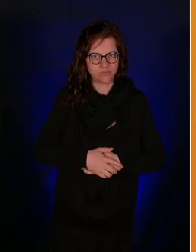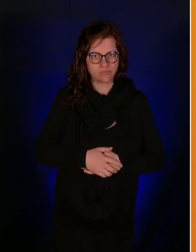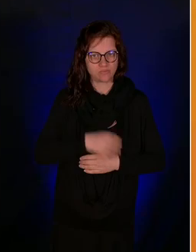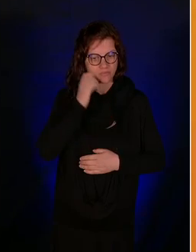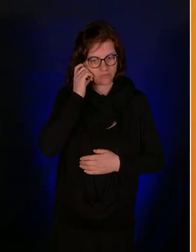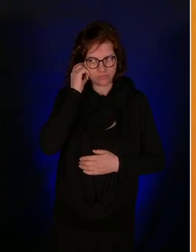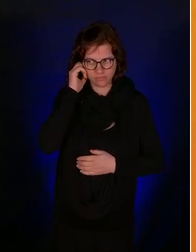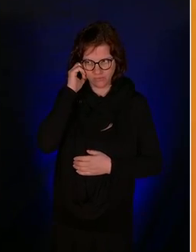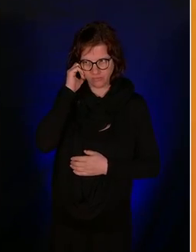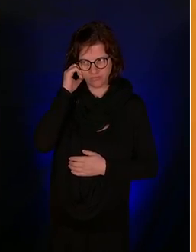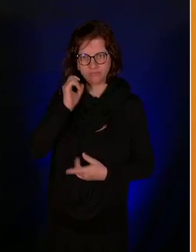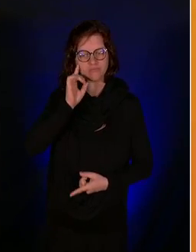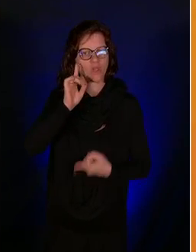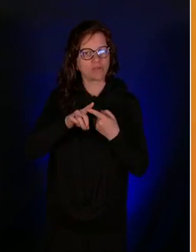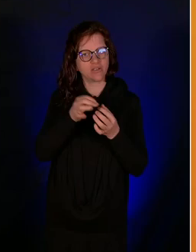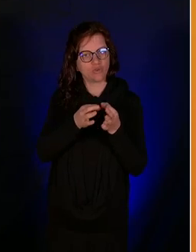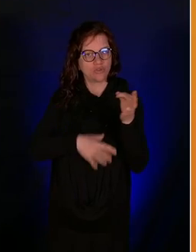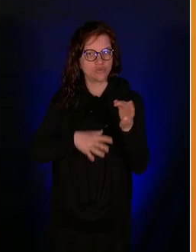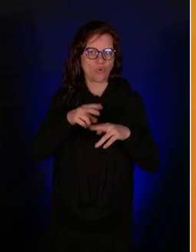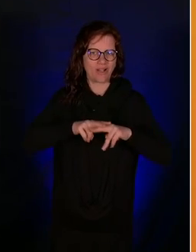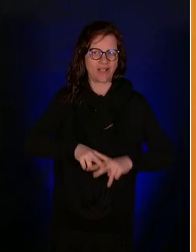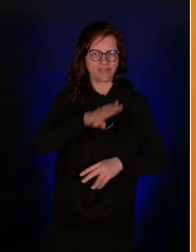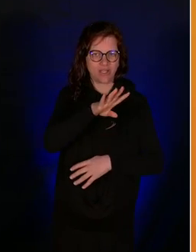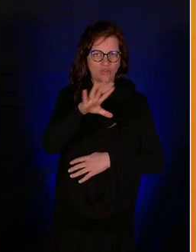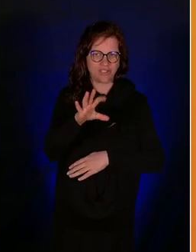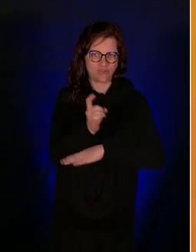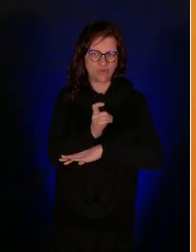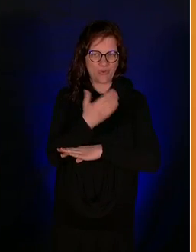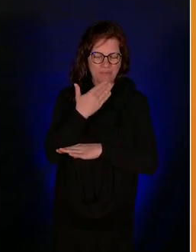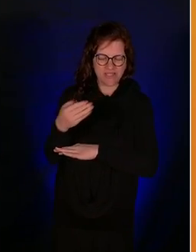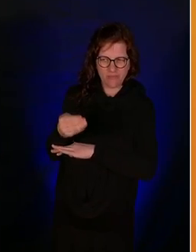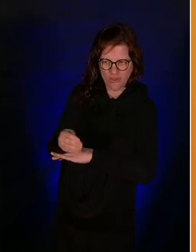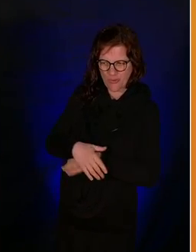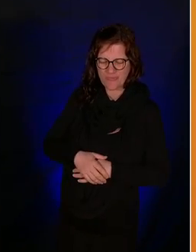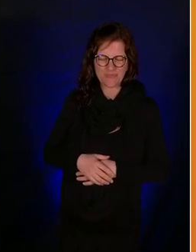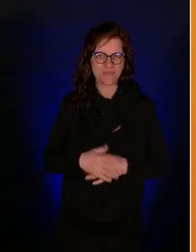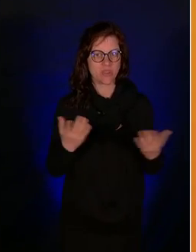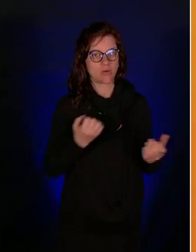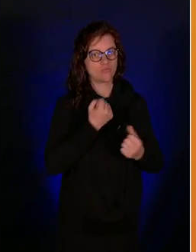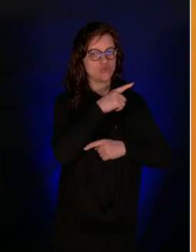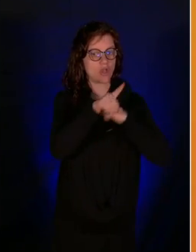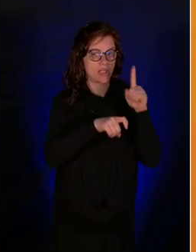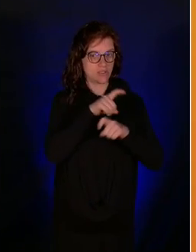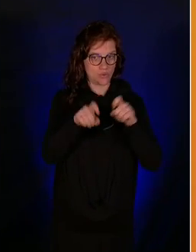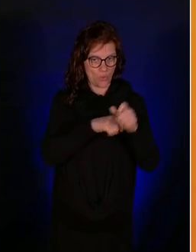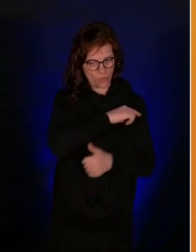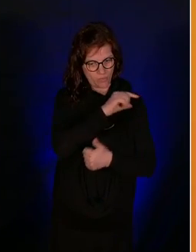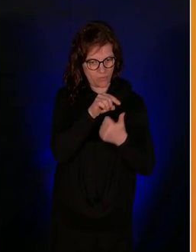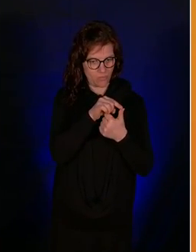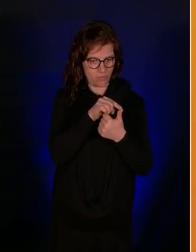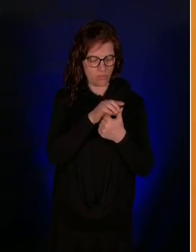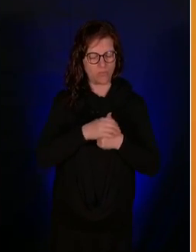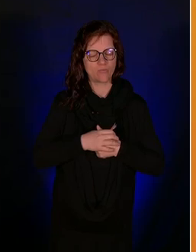Pour aller sur la conclusion, parce qu'il me reste 45 secondes, merci Mathieu, aujourd'hui on a plusieurs questions qui se posent. Première question du